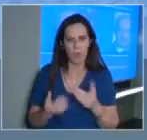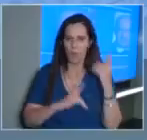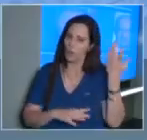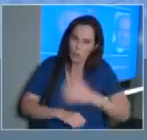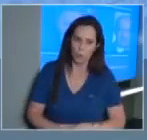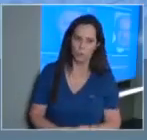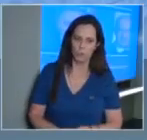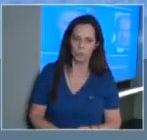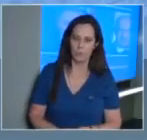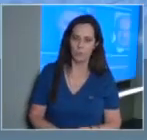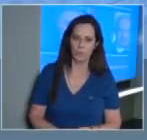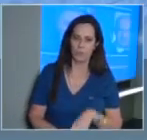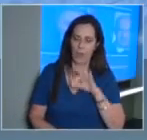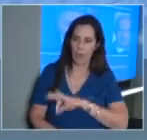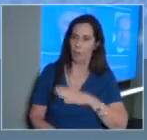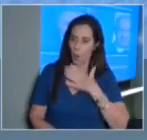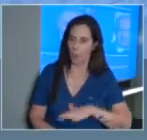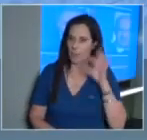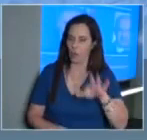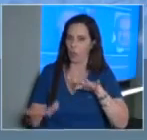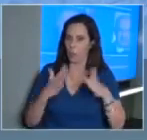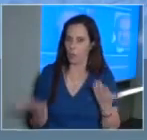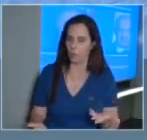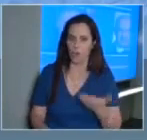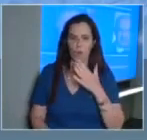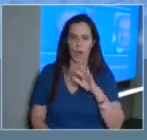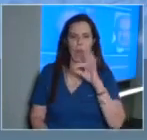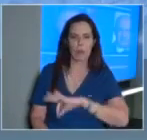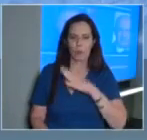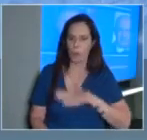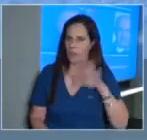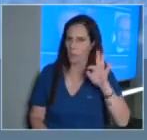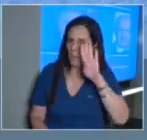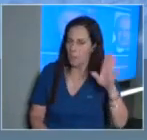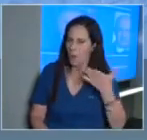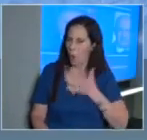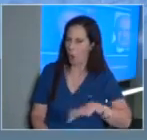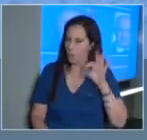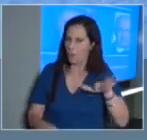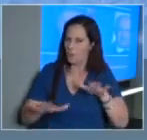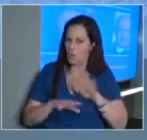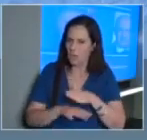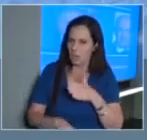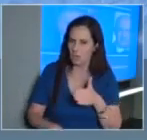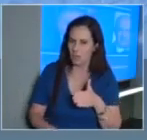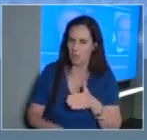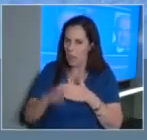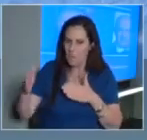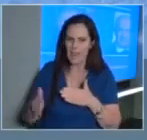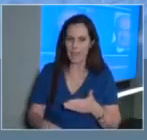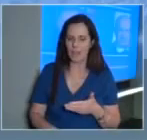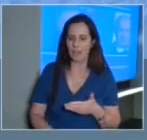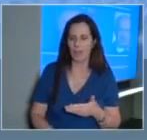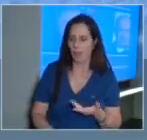קורה? אני לא יודע, אני לא פה שם. ליברמן רוצה להפיל את הממשלה, רוצה להפיל את נתניהו, רוצה להפיל ממשלת שמאל. אפשר להמשיך